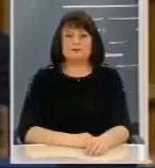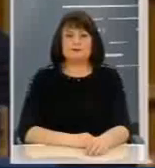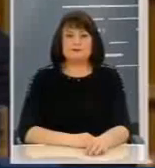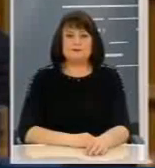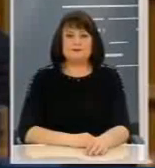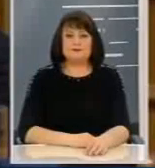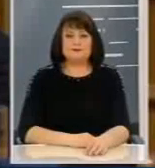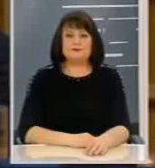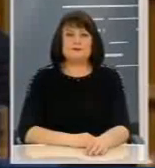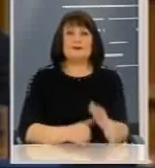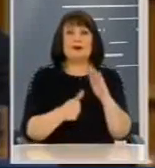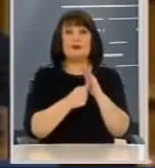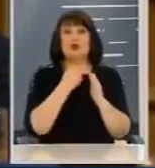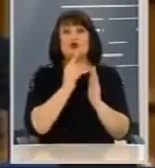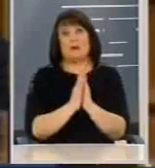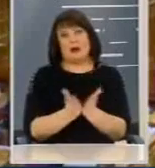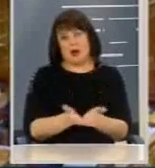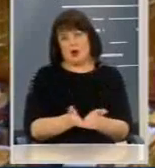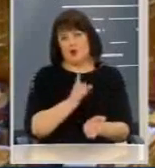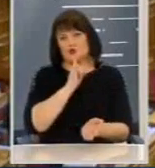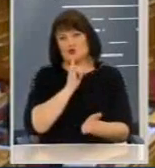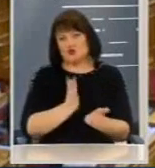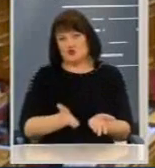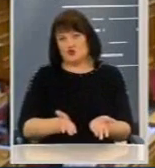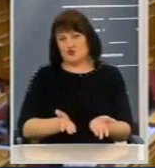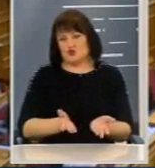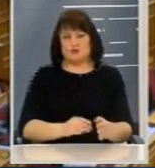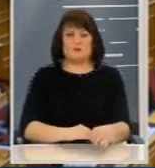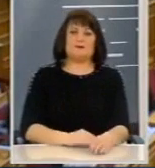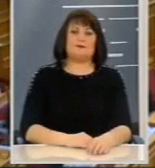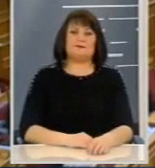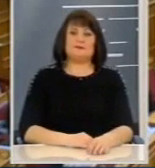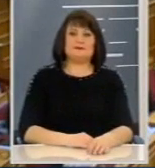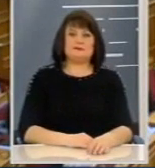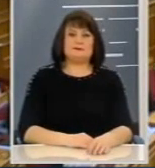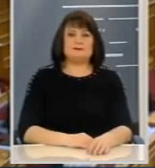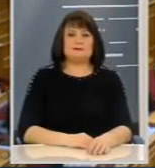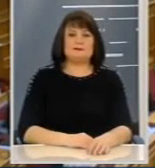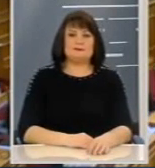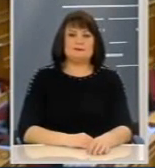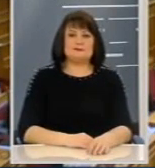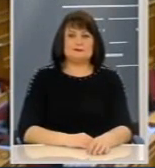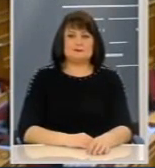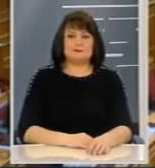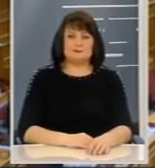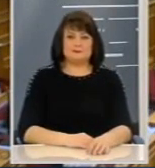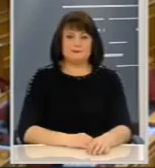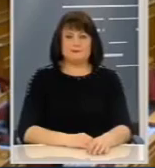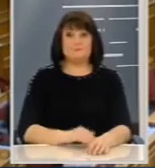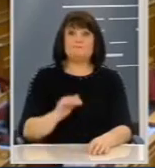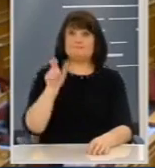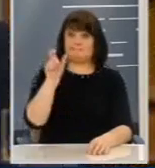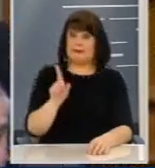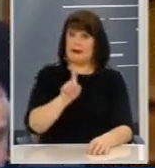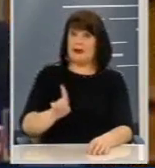Είχατε... Ησυχία, παρακαλώ. Παρακαλώ, κύριε Τριανταφυλλίδη. Ησυχία. Είχατε, κύριε Μητσοτάκη,